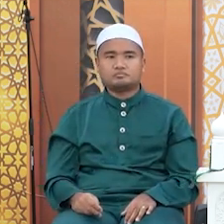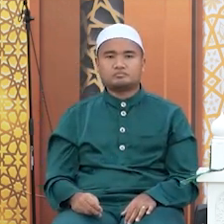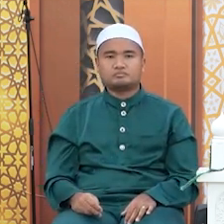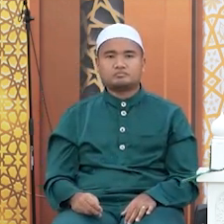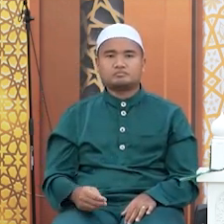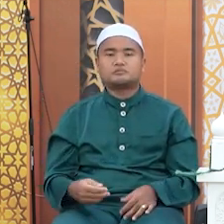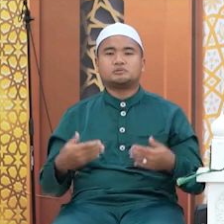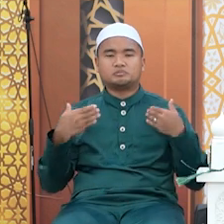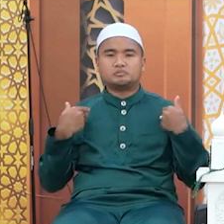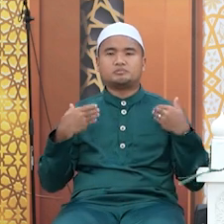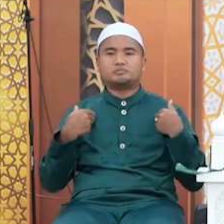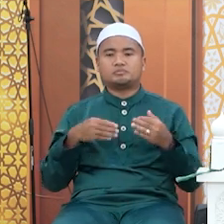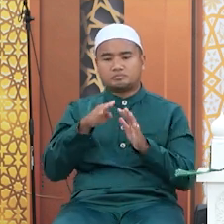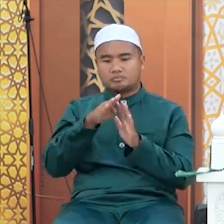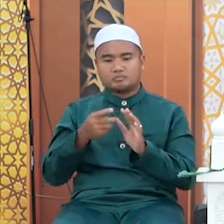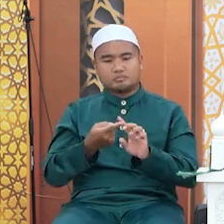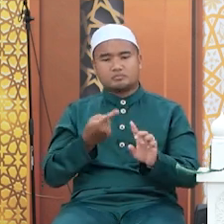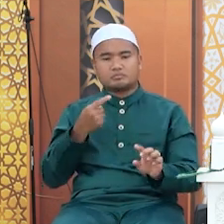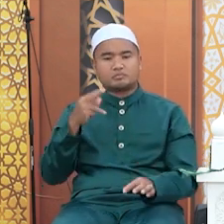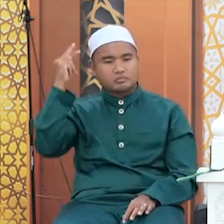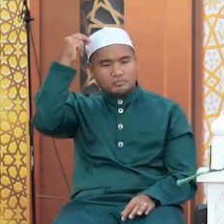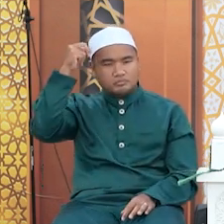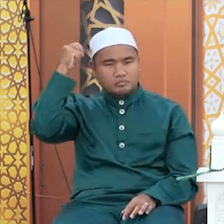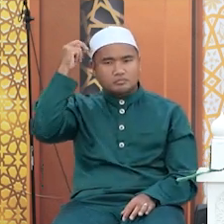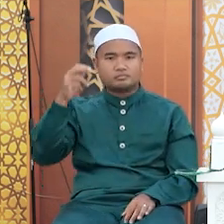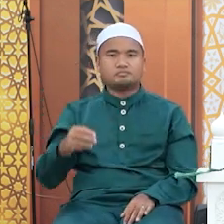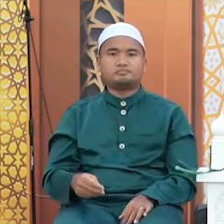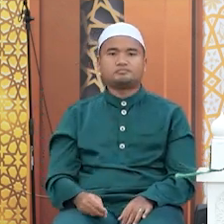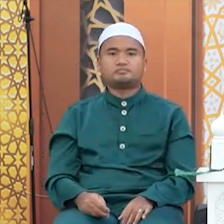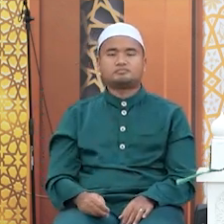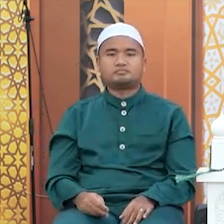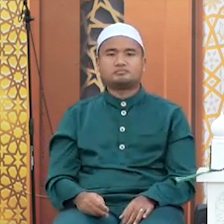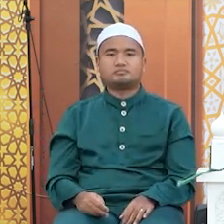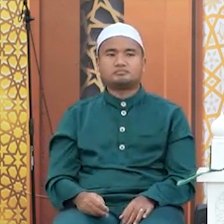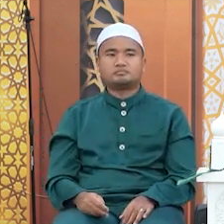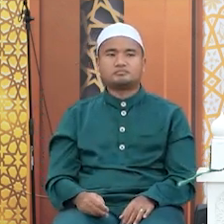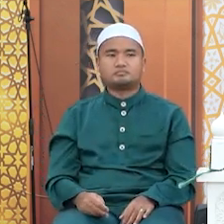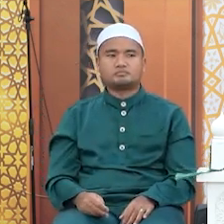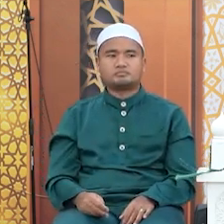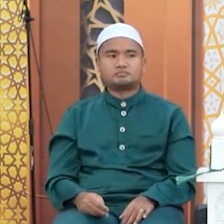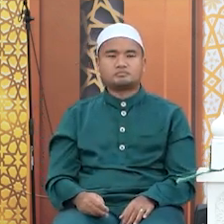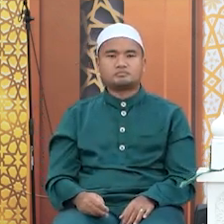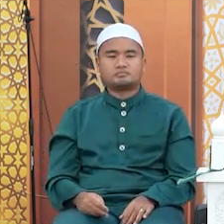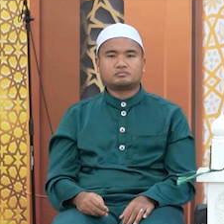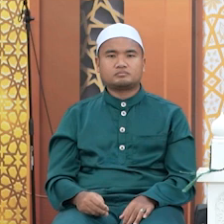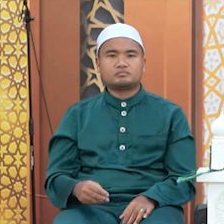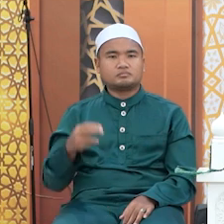gitulah. Nabi kata apa? A'lamukum bil halali wal harami Muaz ibn